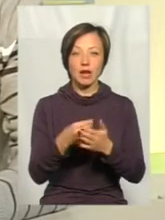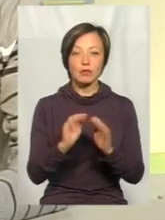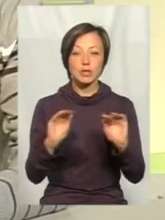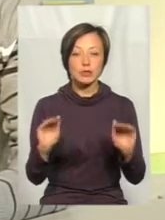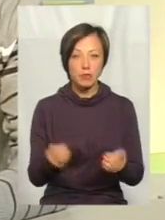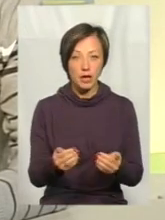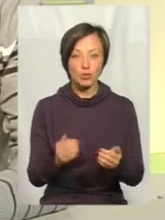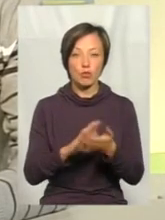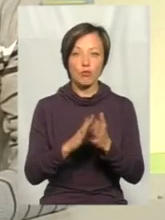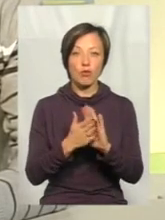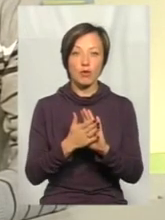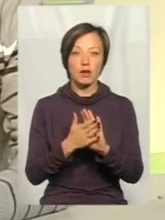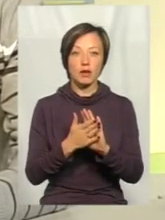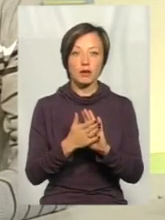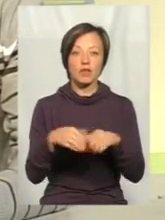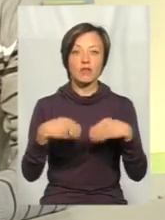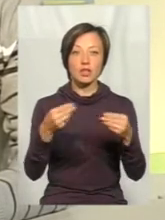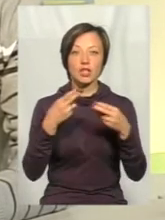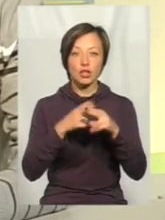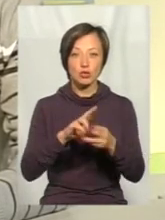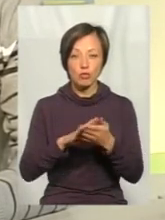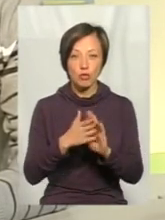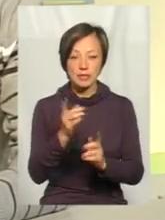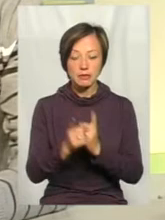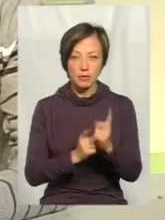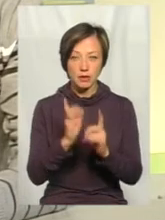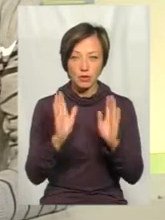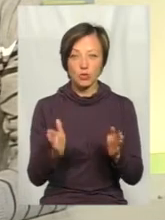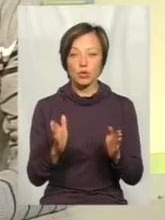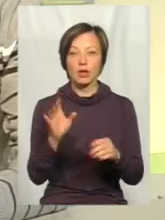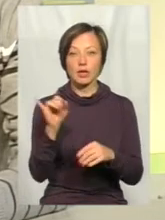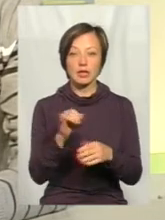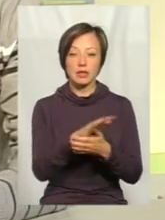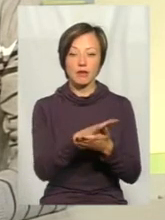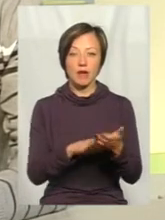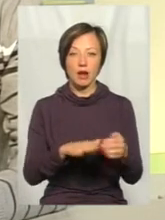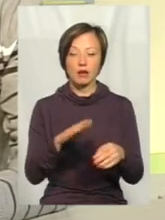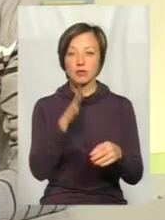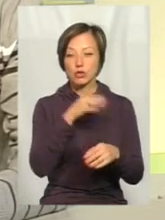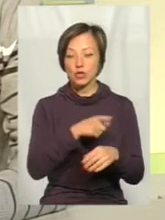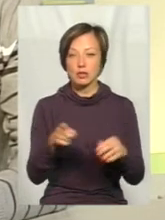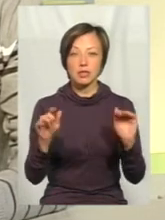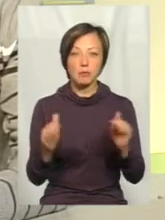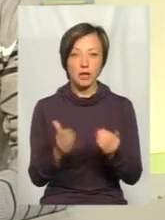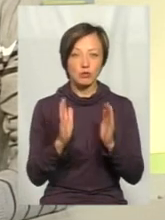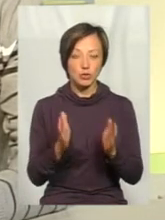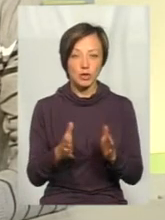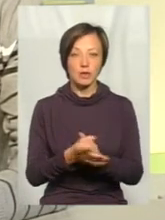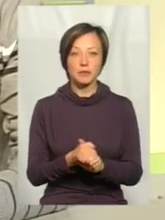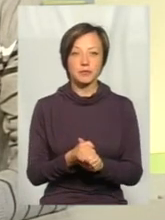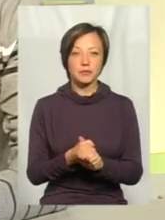зменшено, умови там, видачі технічних умов також змінено, і їх тривалість по часу зменшена.